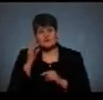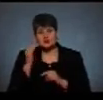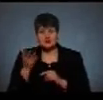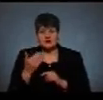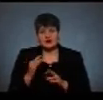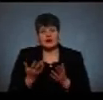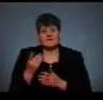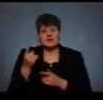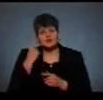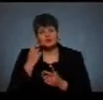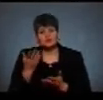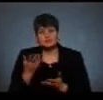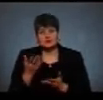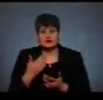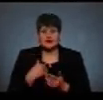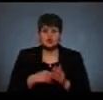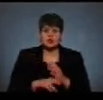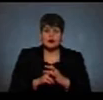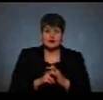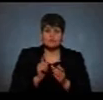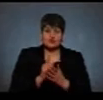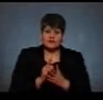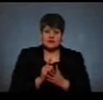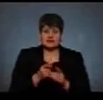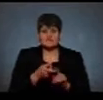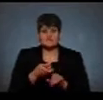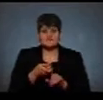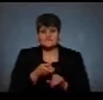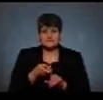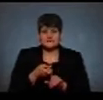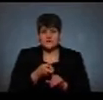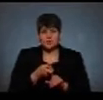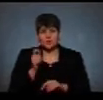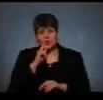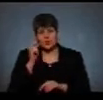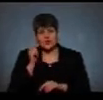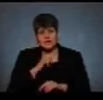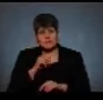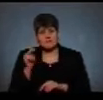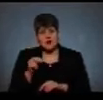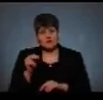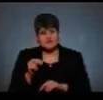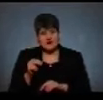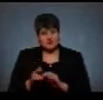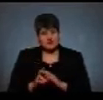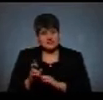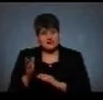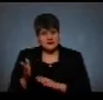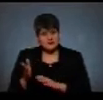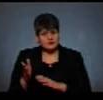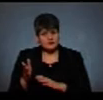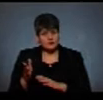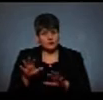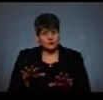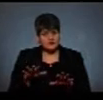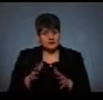яка ваша думка? Наш храм повинен відноситися до української Православної церкви помісної,